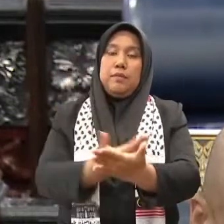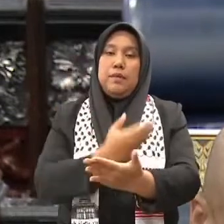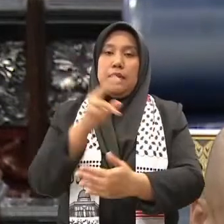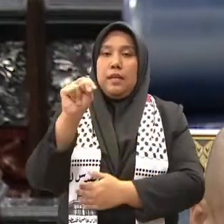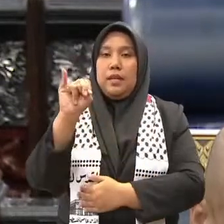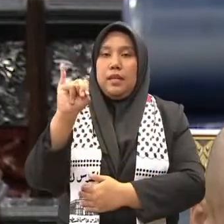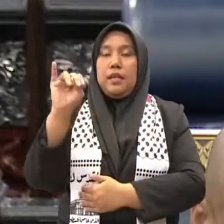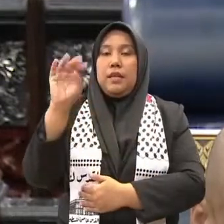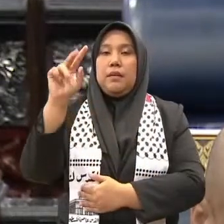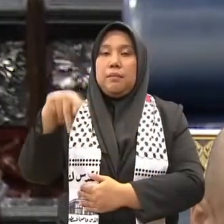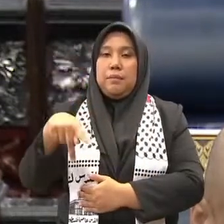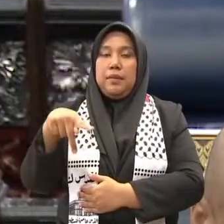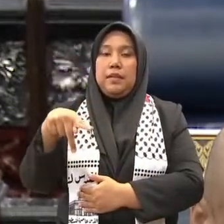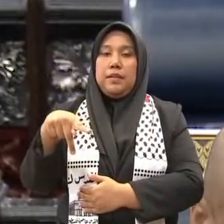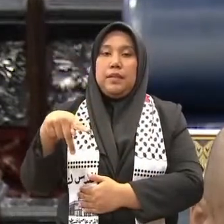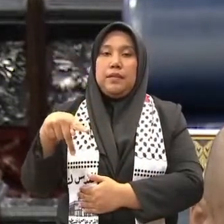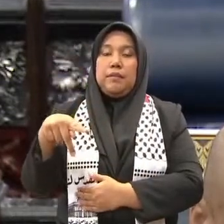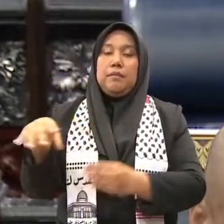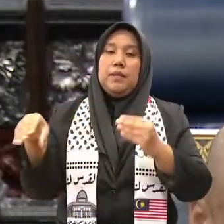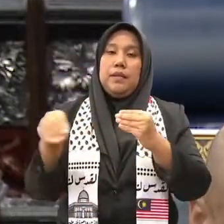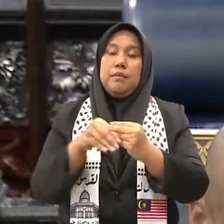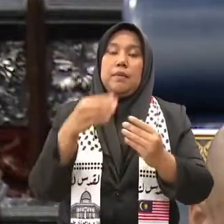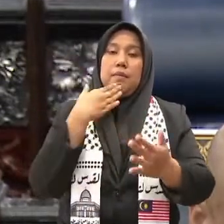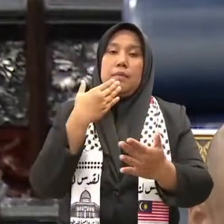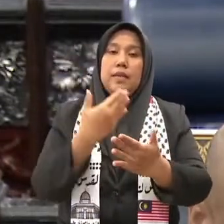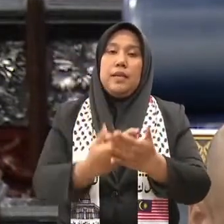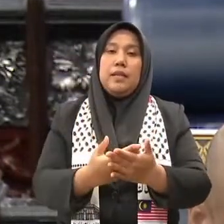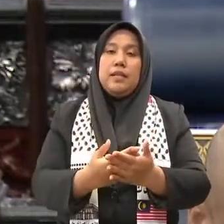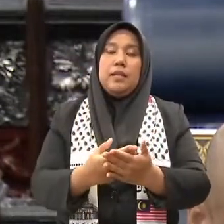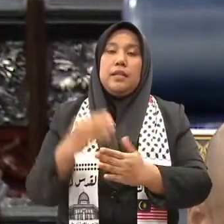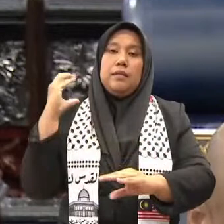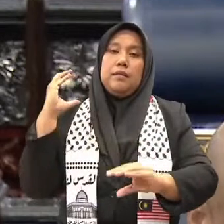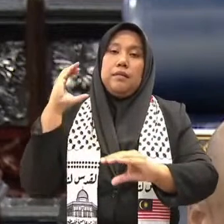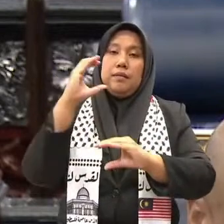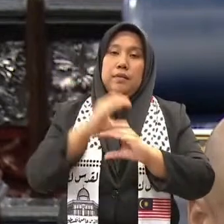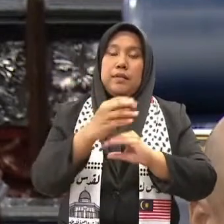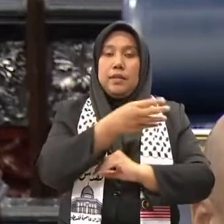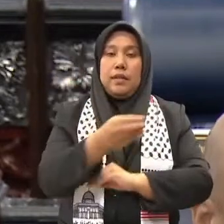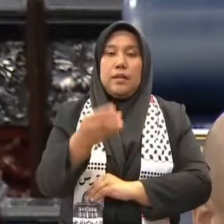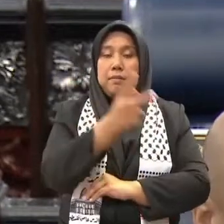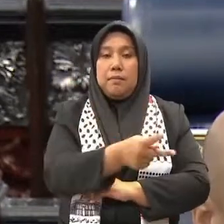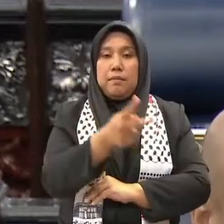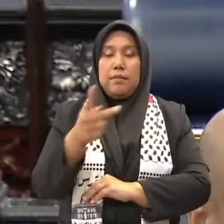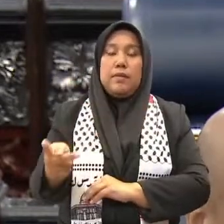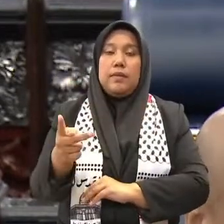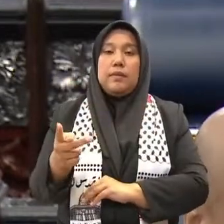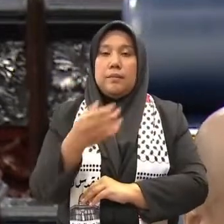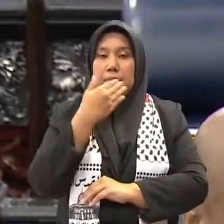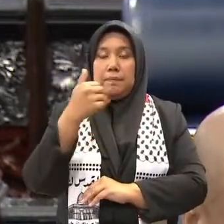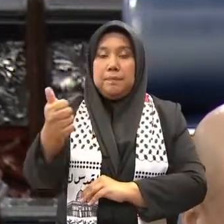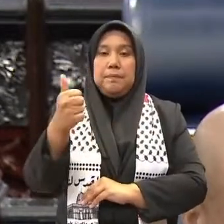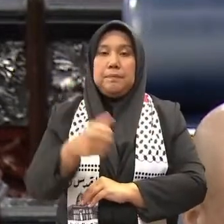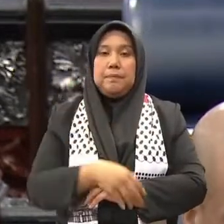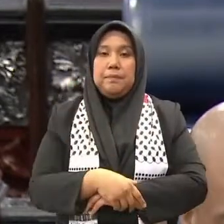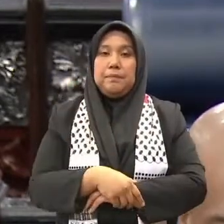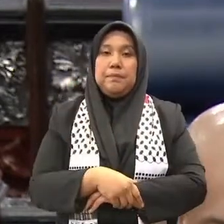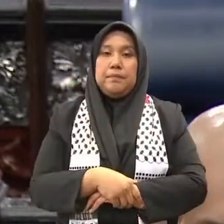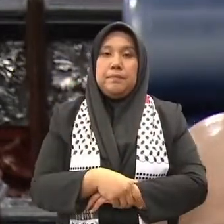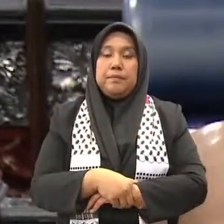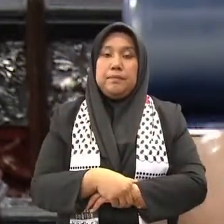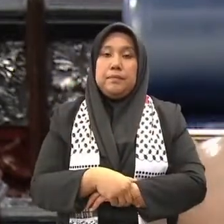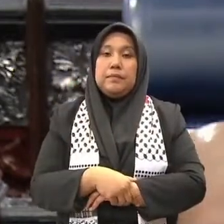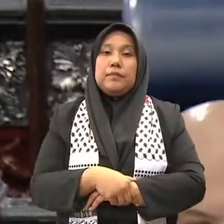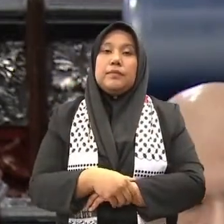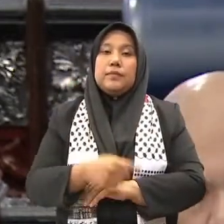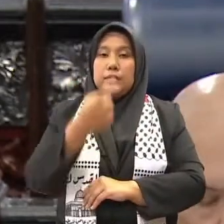NIP untuk menambah baik iklim pelaburan dan produktiviti negara tadi saya sebut meningkatkan ketanggasan dalam dari segi government